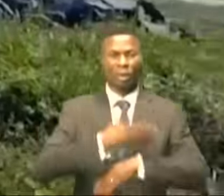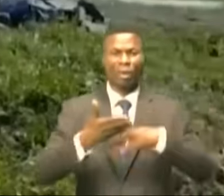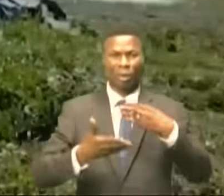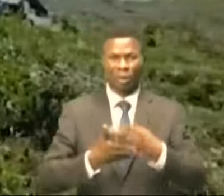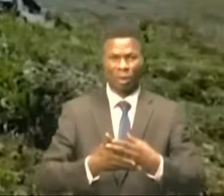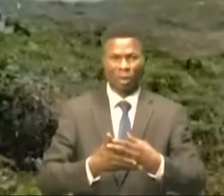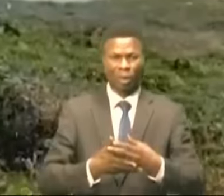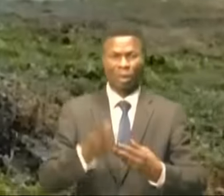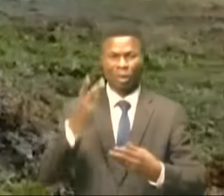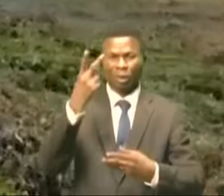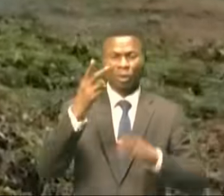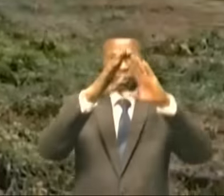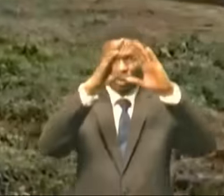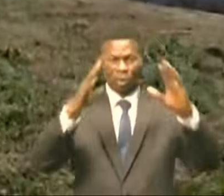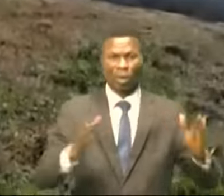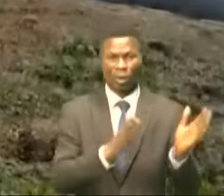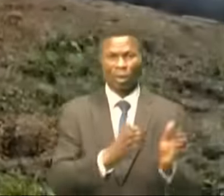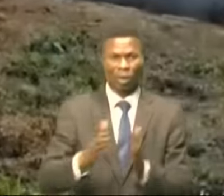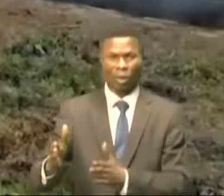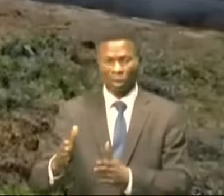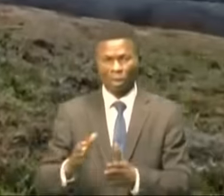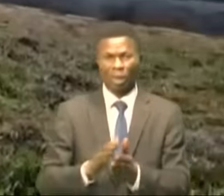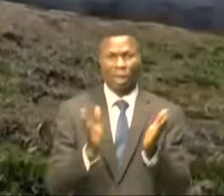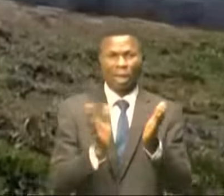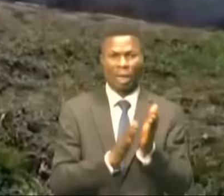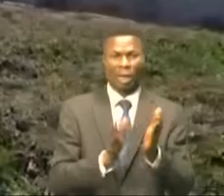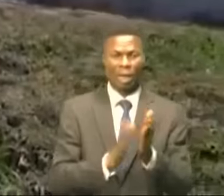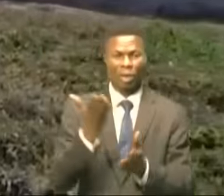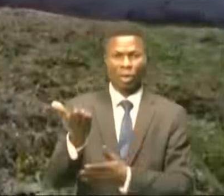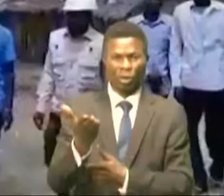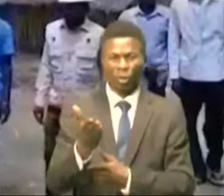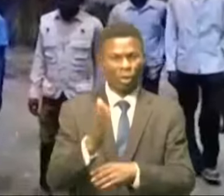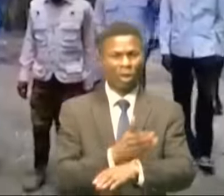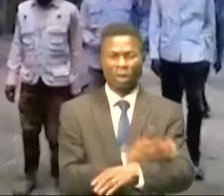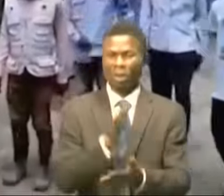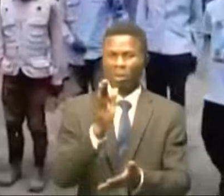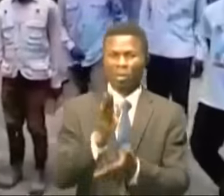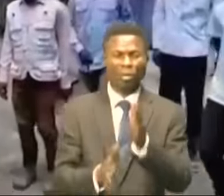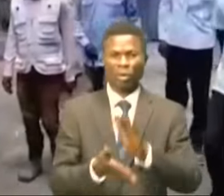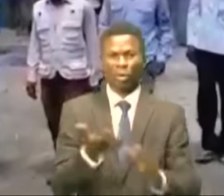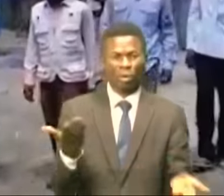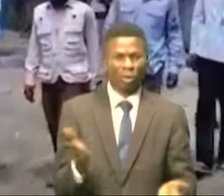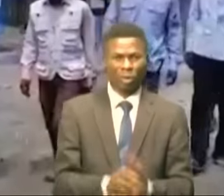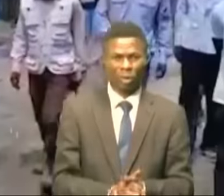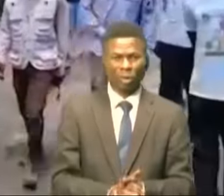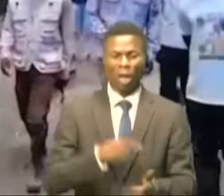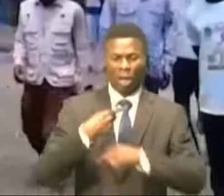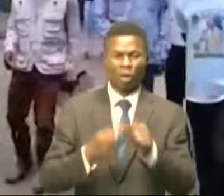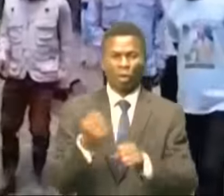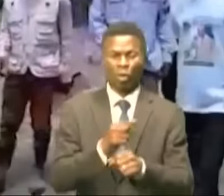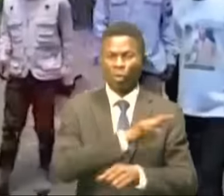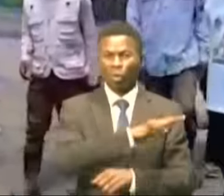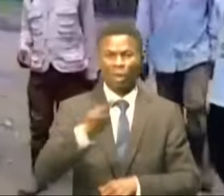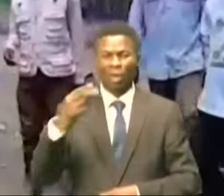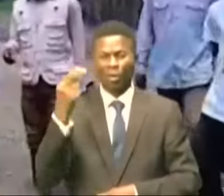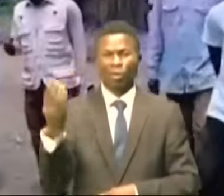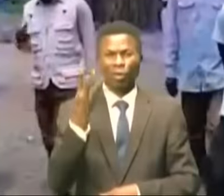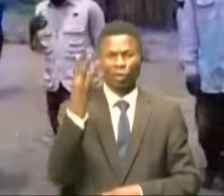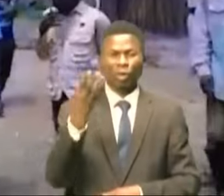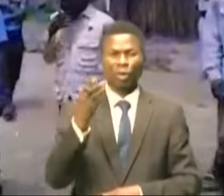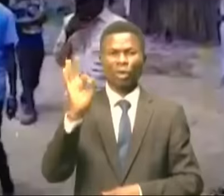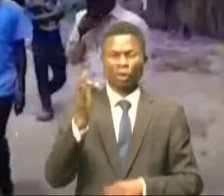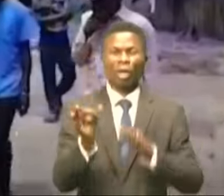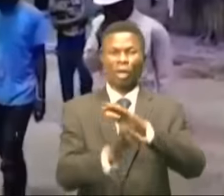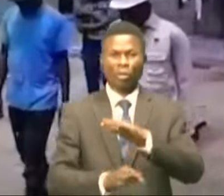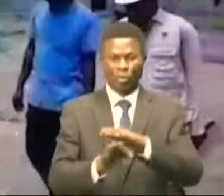2 bâtiments destinés à l'épée d'Ifuma n'avancent pas du tout. Depuis le démarrage en 2023, seule la fondation qui